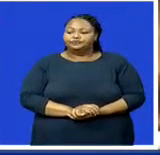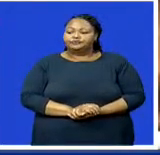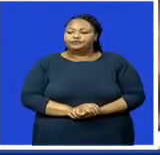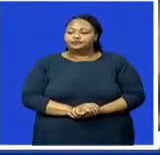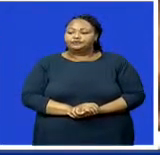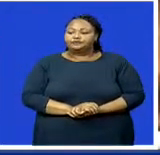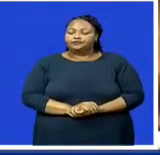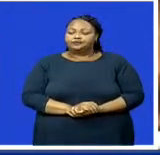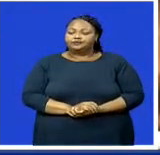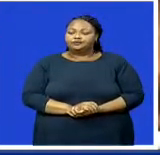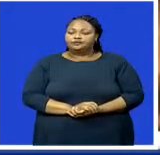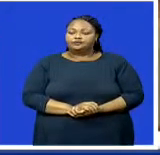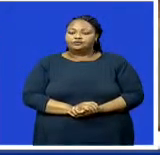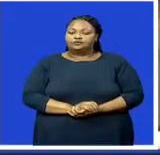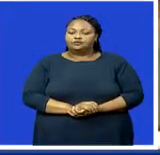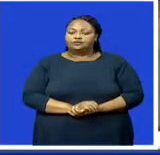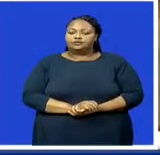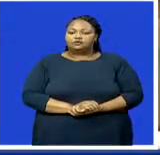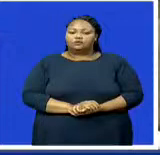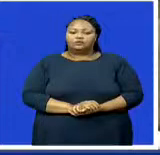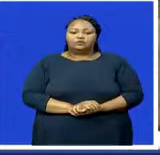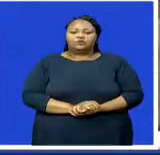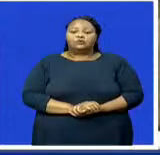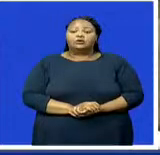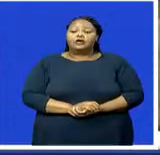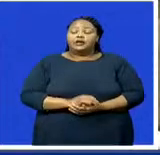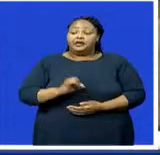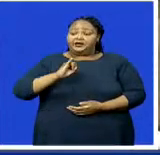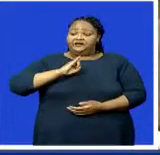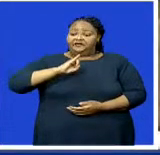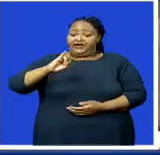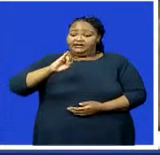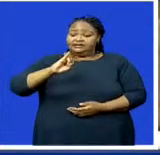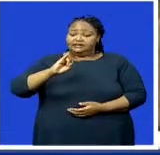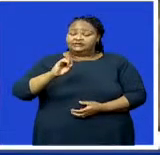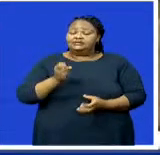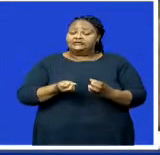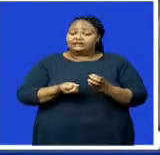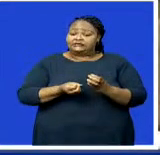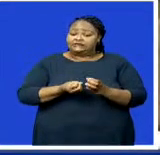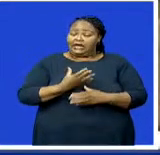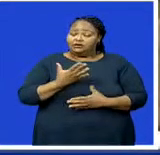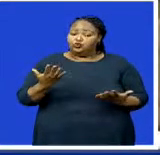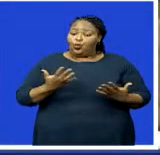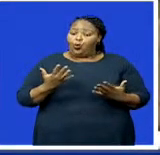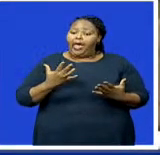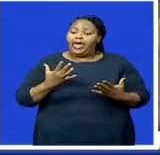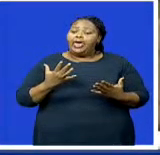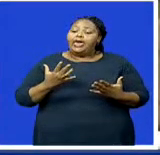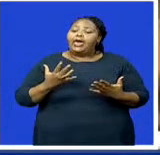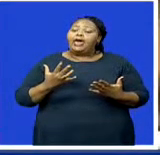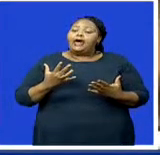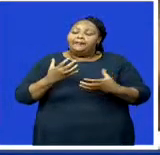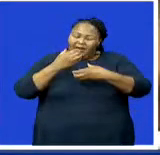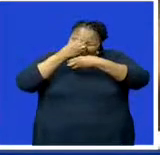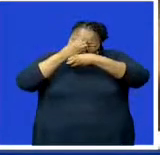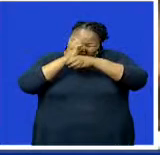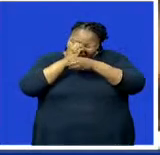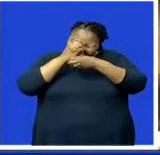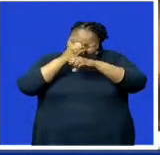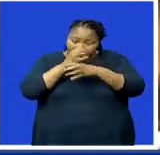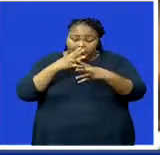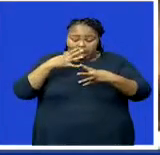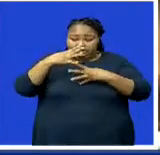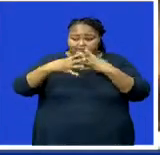wena seku-mainstream iyayiqale khona lema-laboratories aka-physics. Mane-ke ukhanza ukuthi abantu babethu bayaye beve ngathi eyi le sifundo